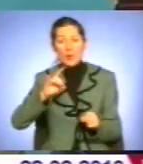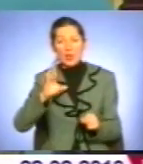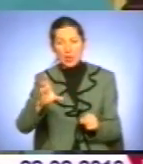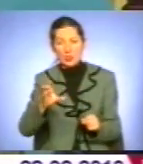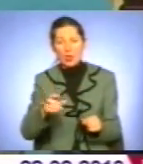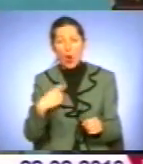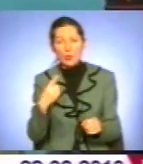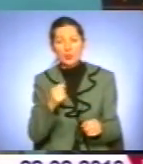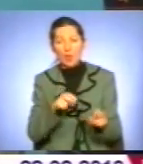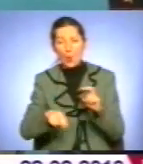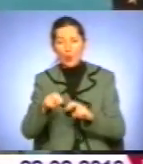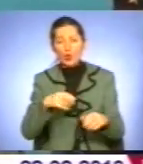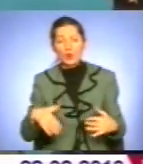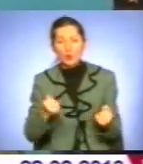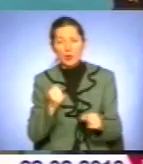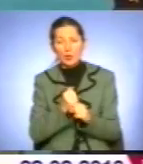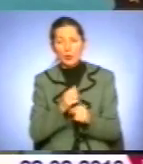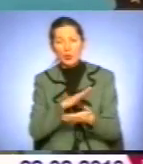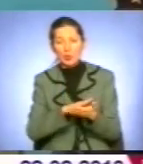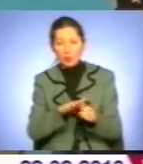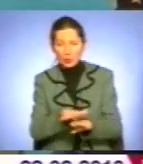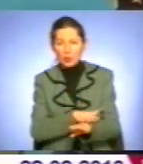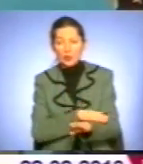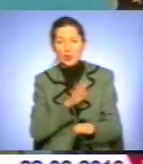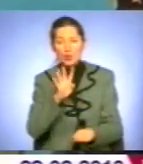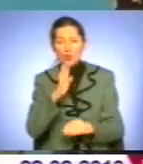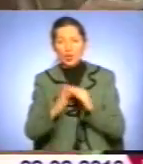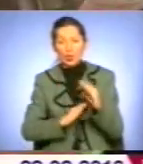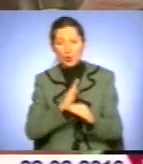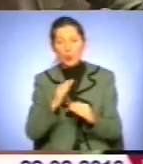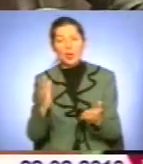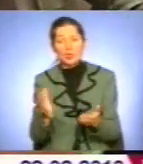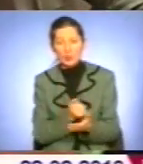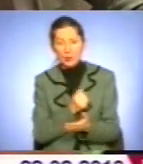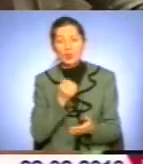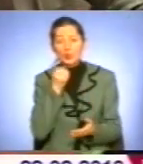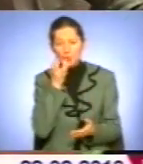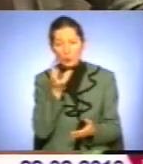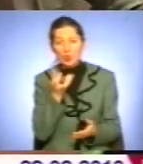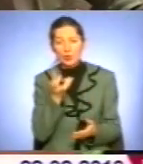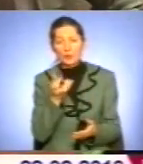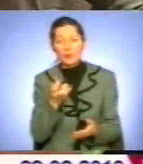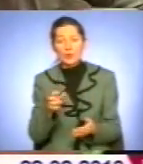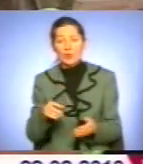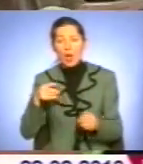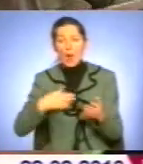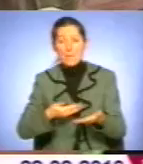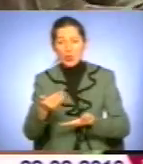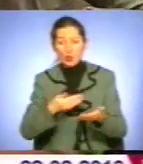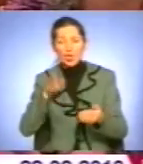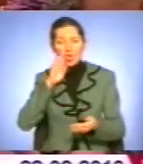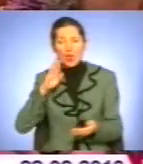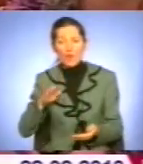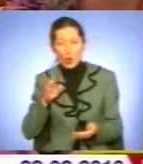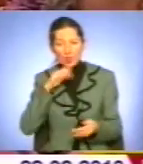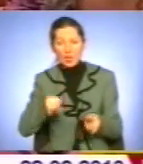Пошуково-рятувальні роботи тривали біля 4 діб та завершились успішно. Пішохідний, водний і спелеотуризм – це ті напрямки, завдяки